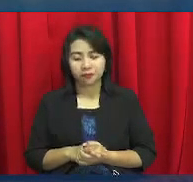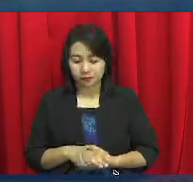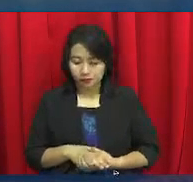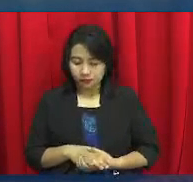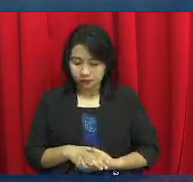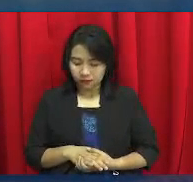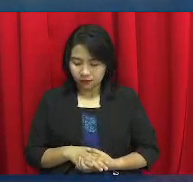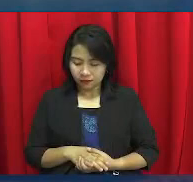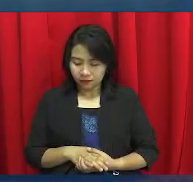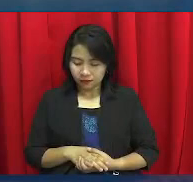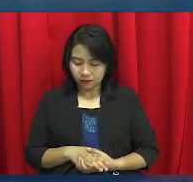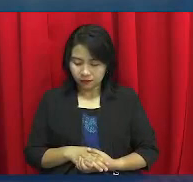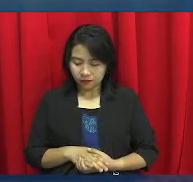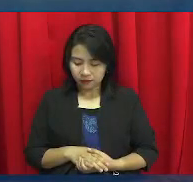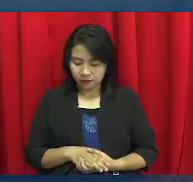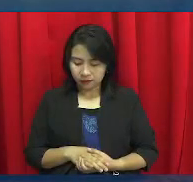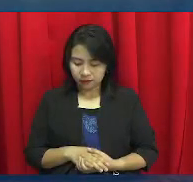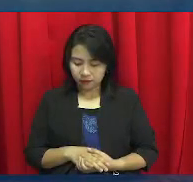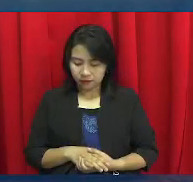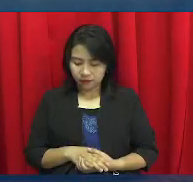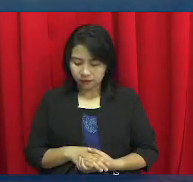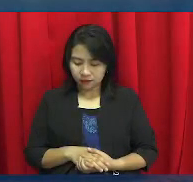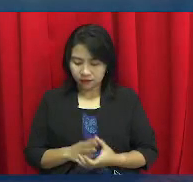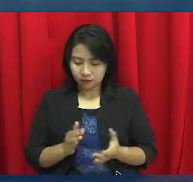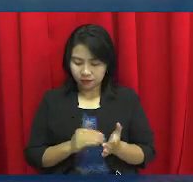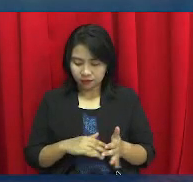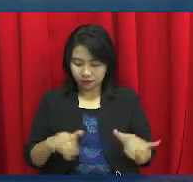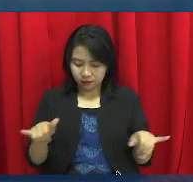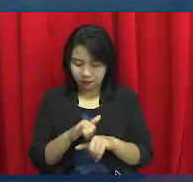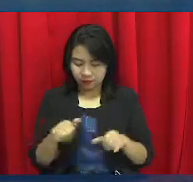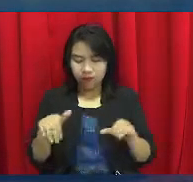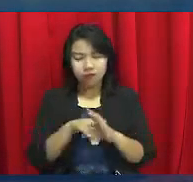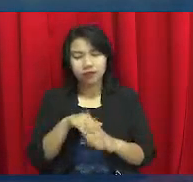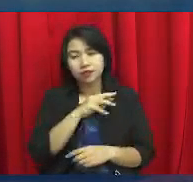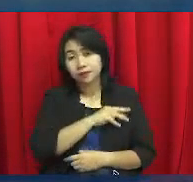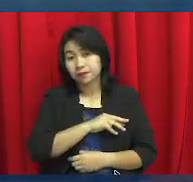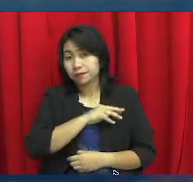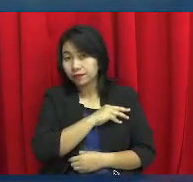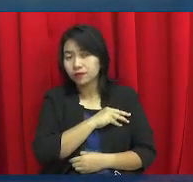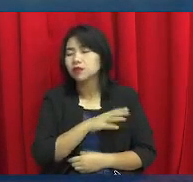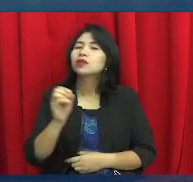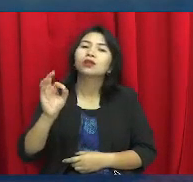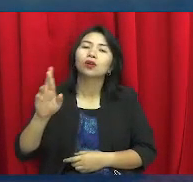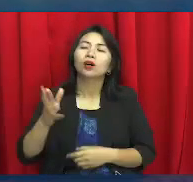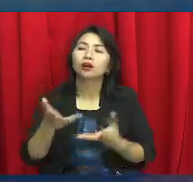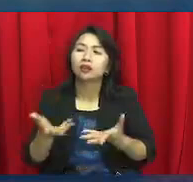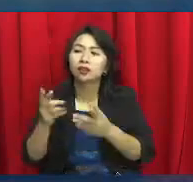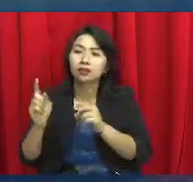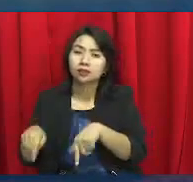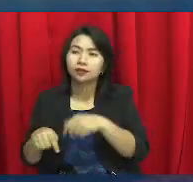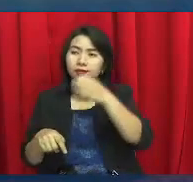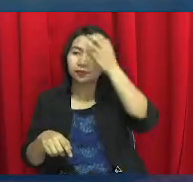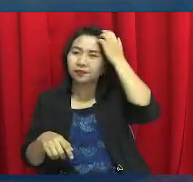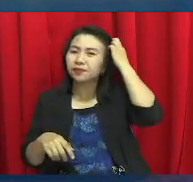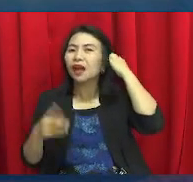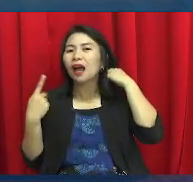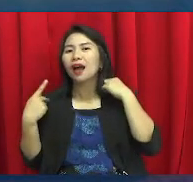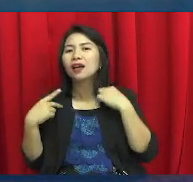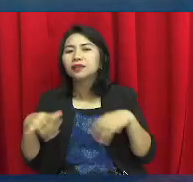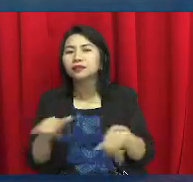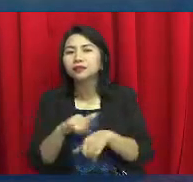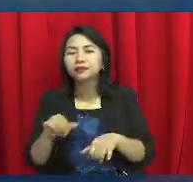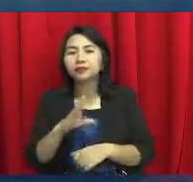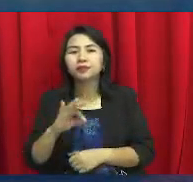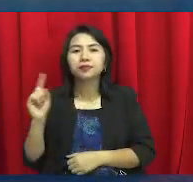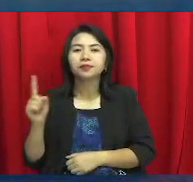Natin dito mga kapatid no, na mapa sa mission at saka mapa dito po sa atin, isa lang. You